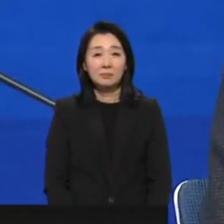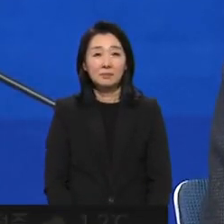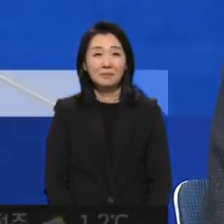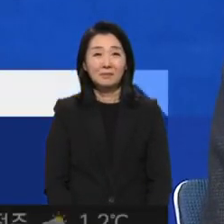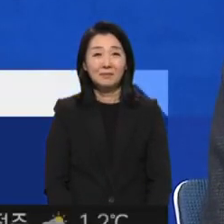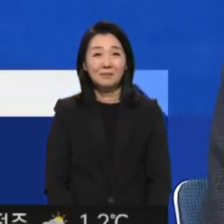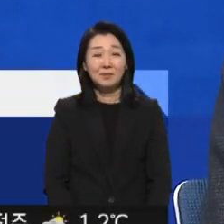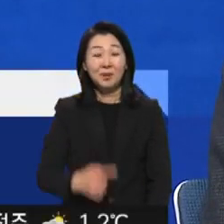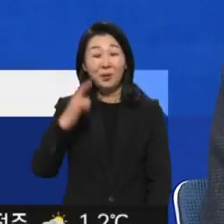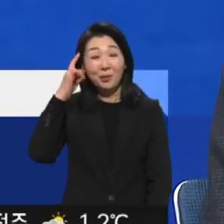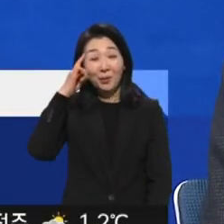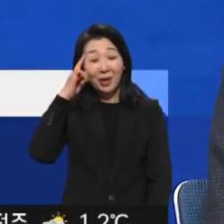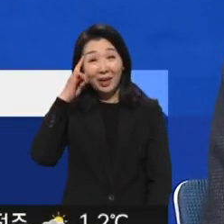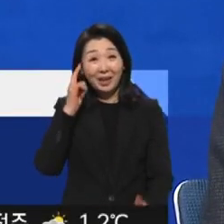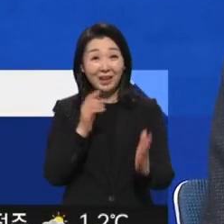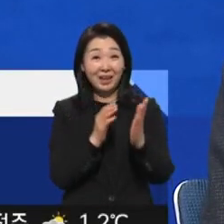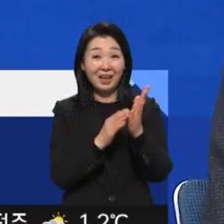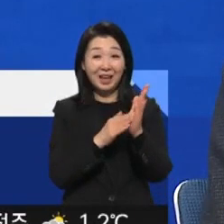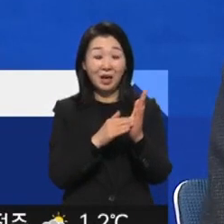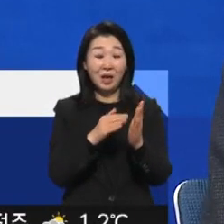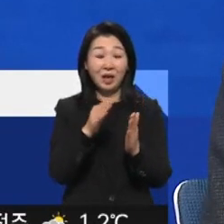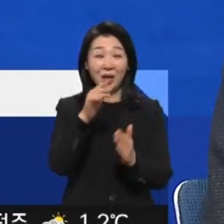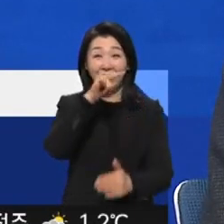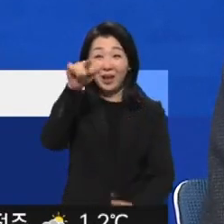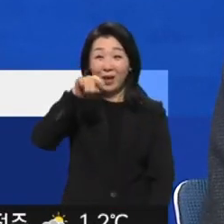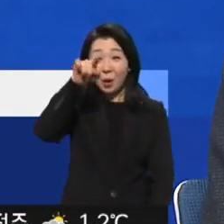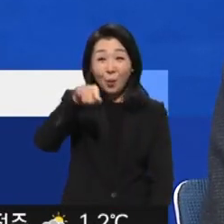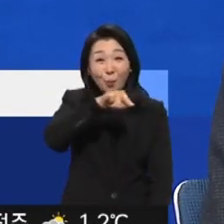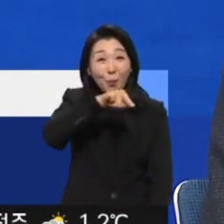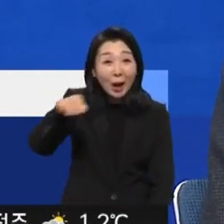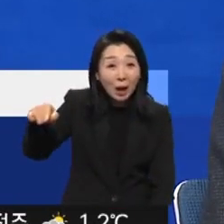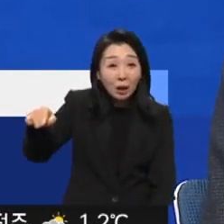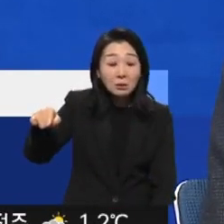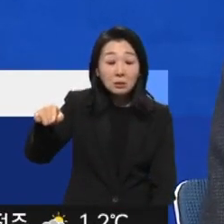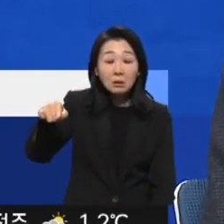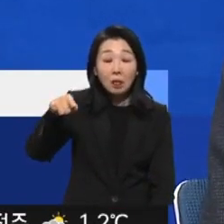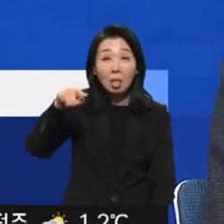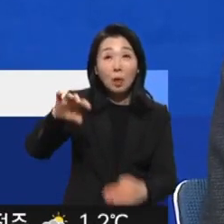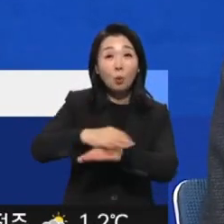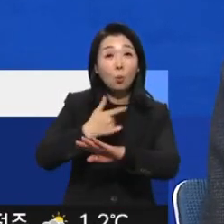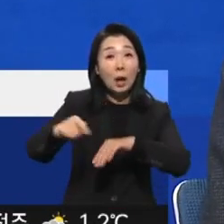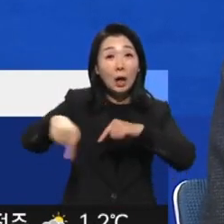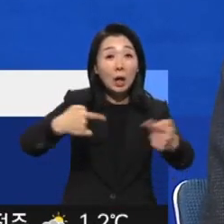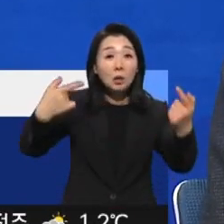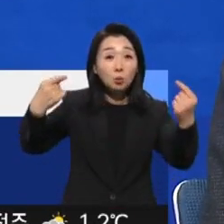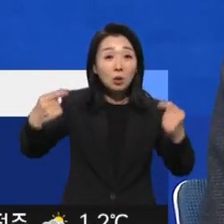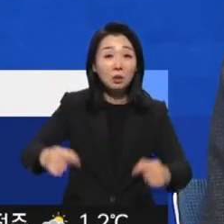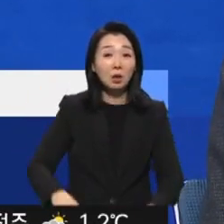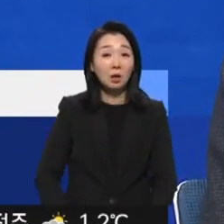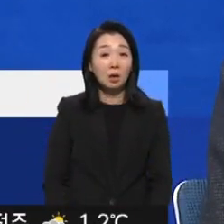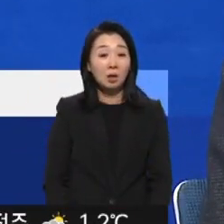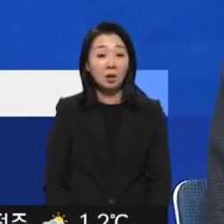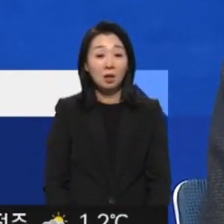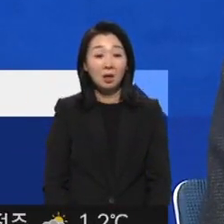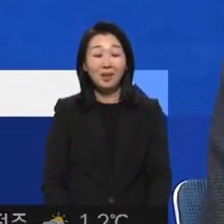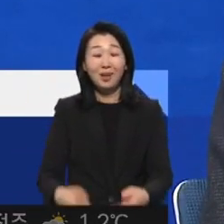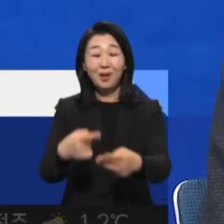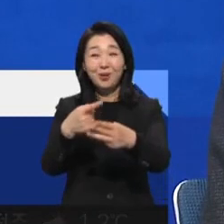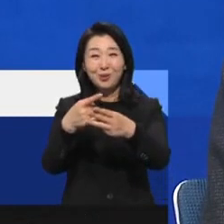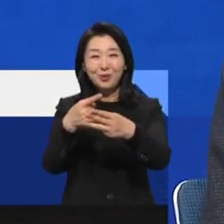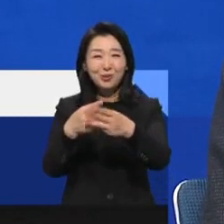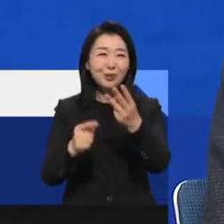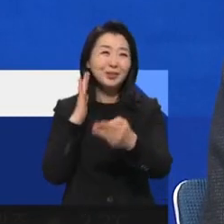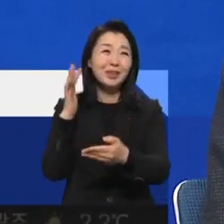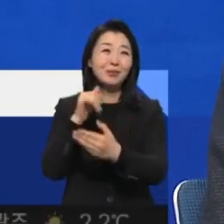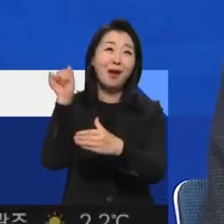손바닥 왕자가 의미하는 바대로 왕조시대가 따로 없습니다. 윤석열 대통령의 허락, 즉 윤허 없이는